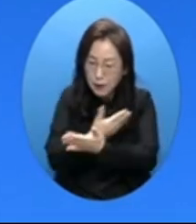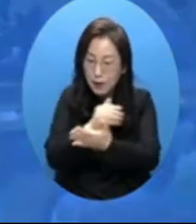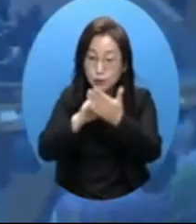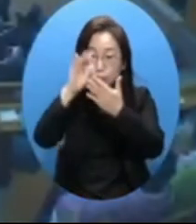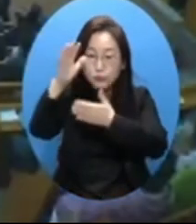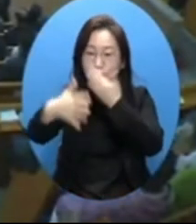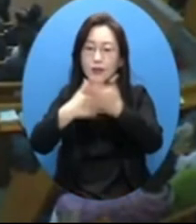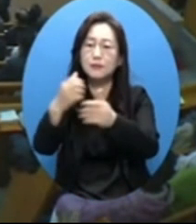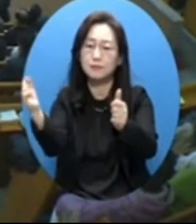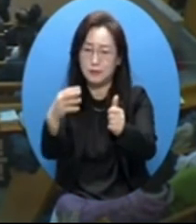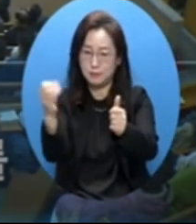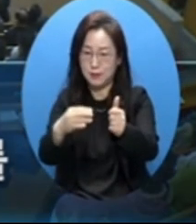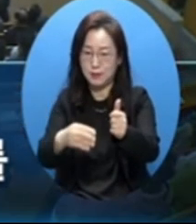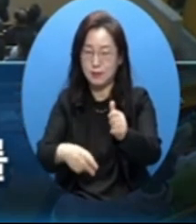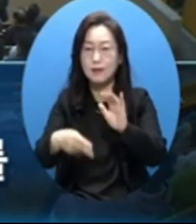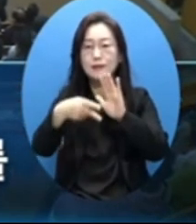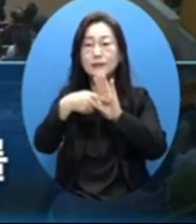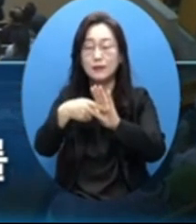들려왔습니다 이사야